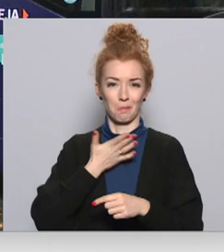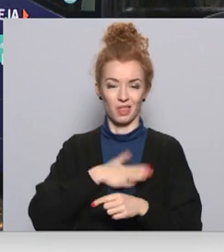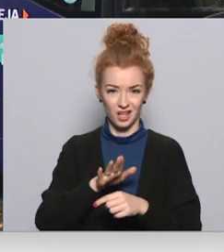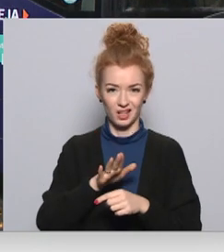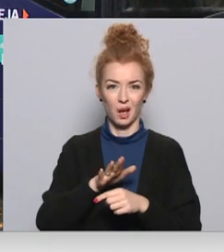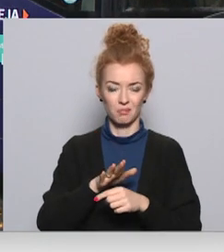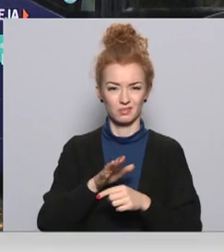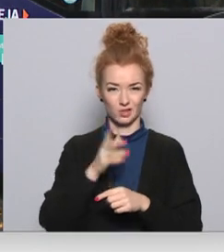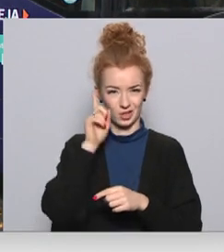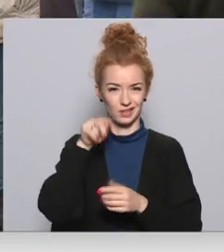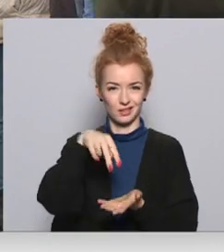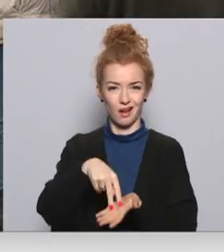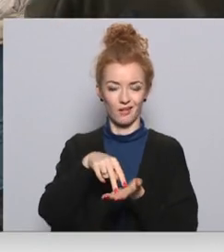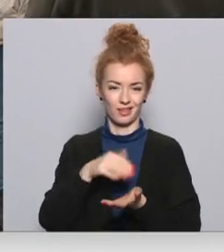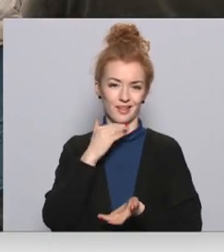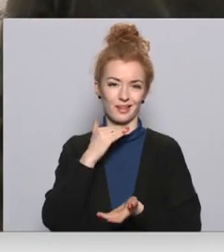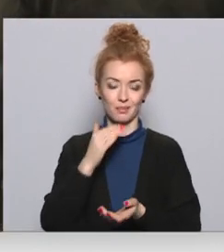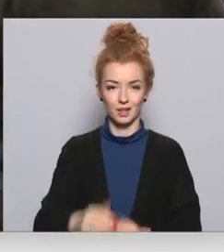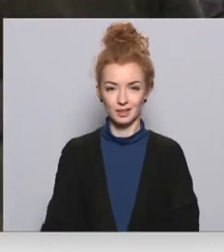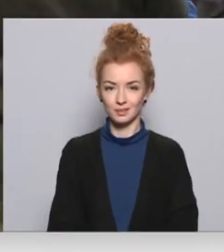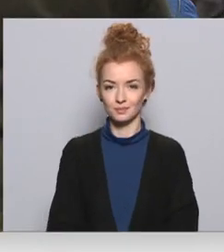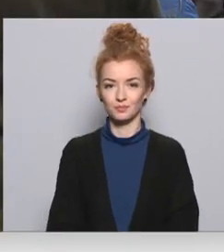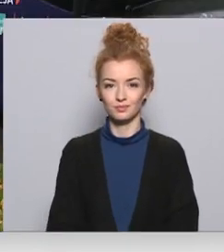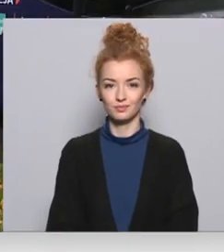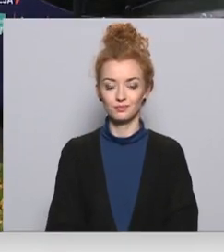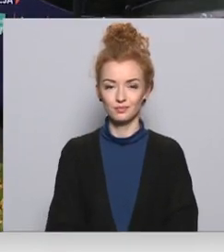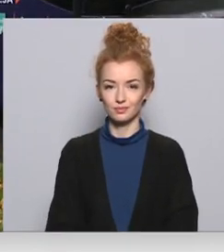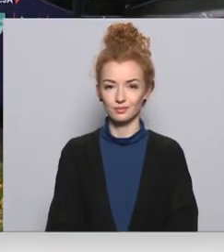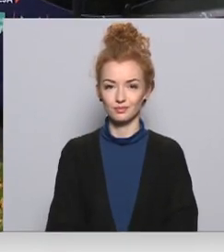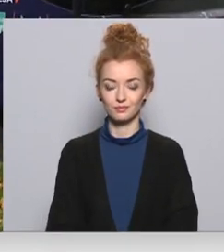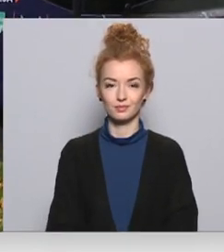lai stāvētu rindā. Dāvids Frenefelds, Aigars Kovaļevskis, Latvijas televīzija.